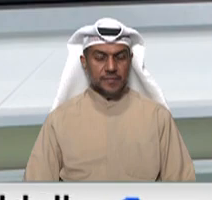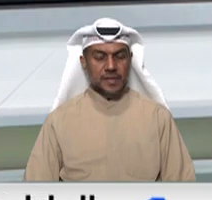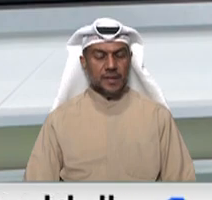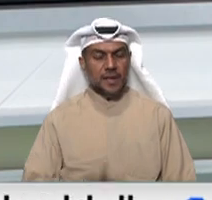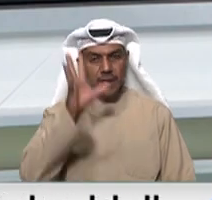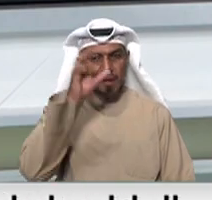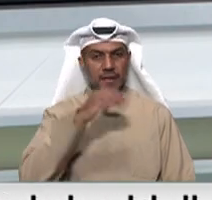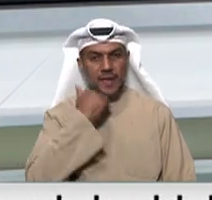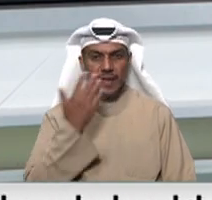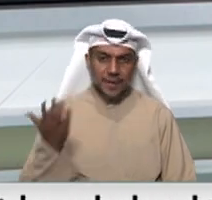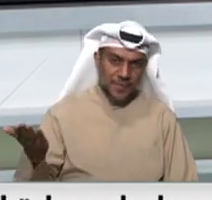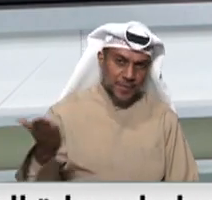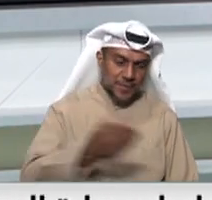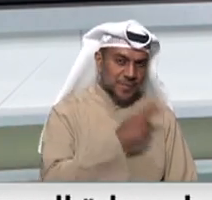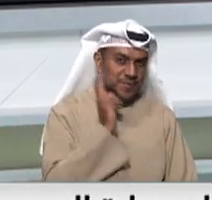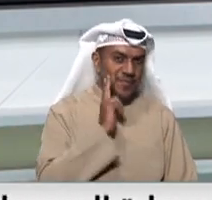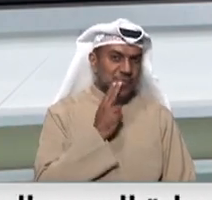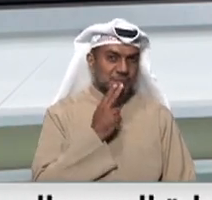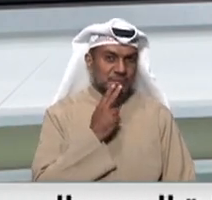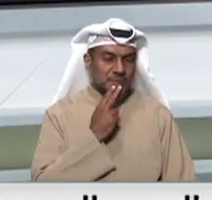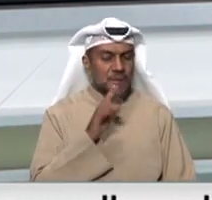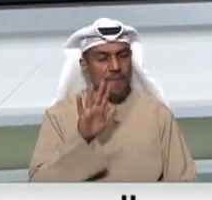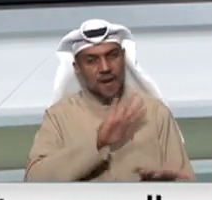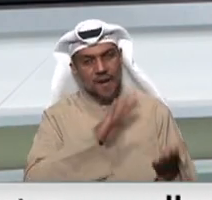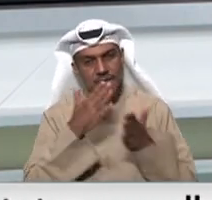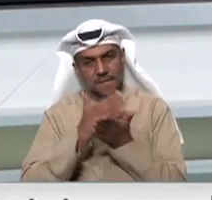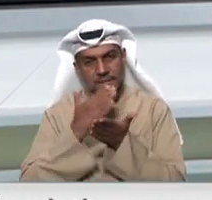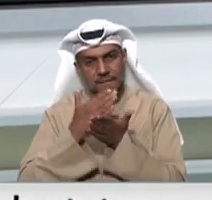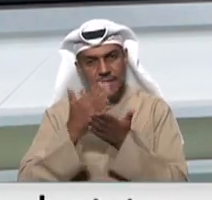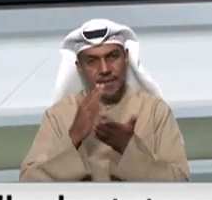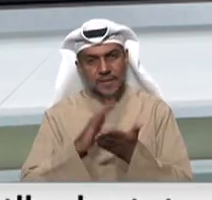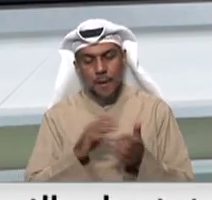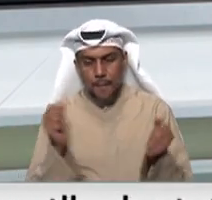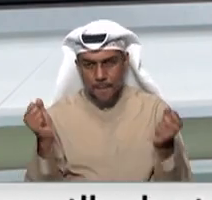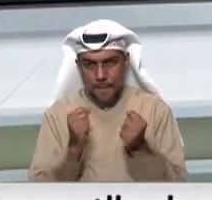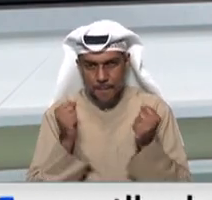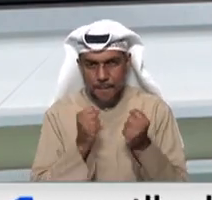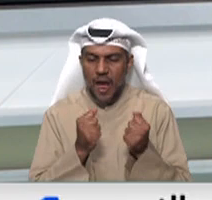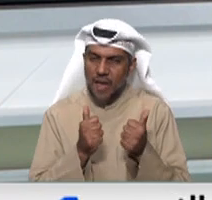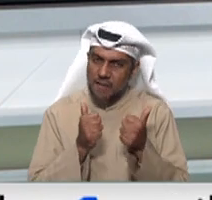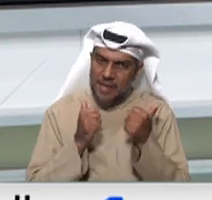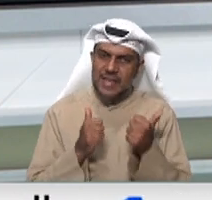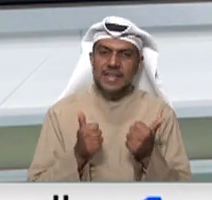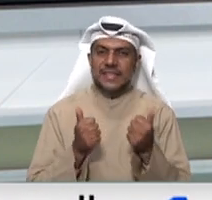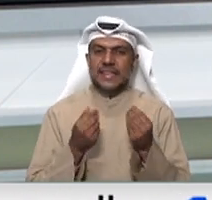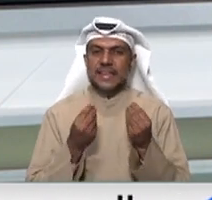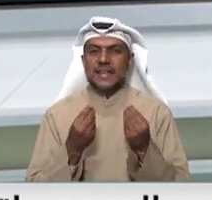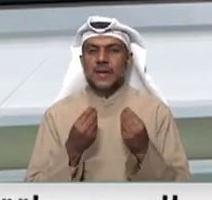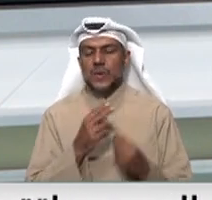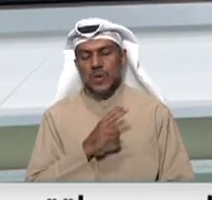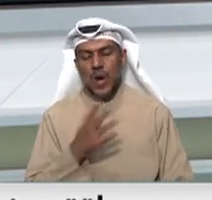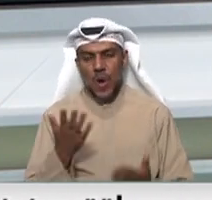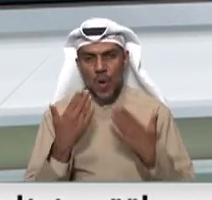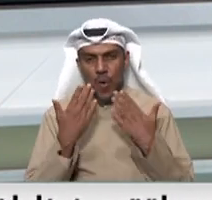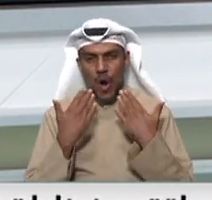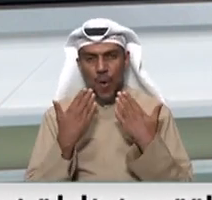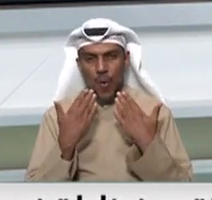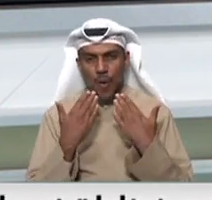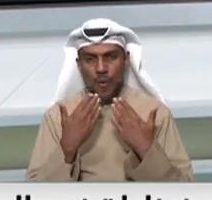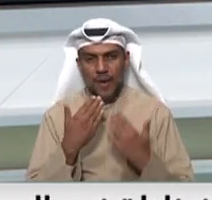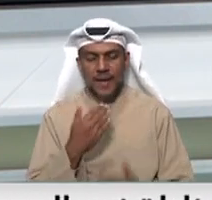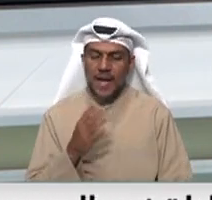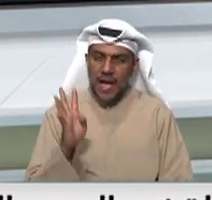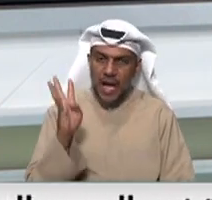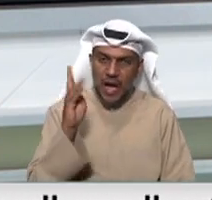أسعد الله أوقاتكم أعزائي المشاهدين، نأخذكم بجولة الأرصال الجوية والطقس البارد الجيد مستمر ويانا إن شاء الله. رياح راح تكون الأربعة أيام القادمة